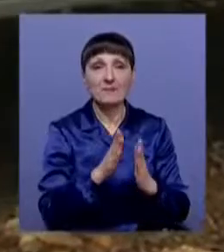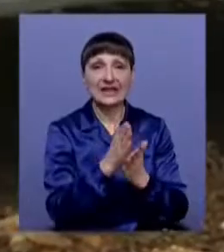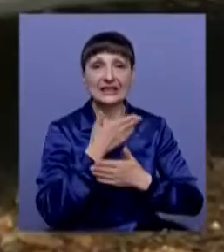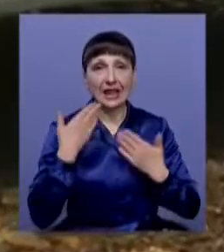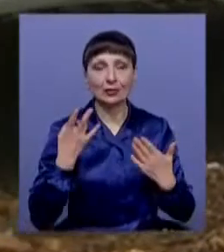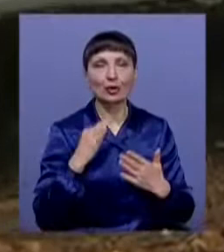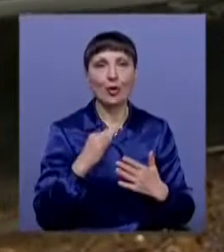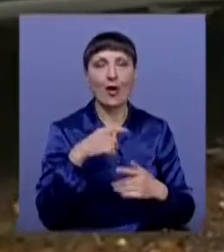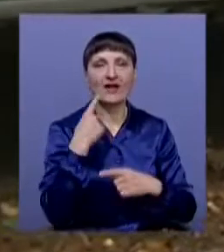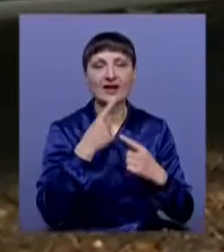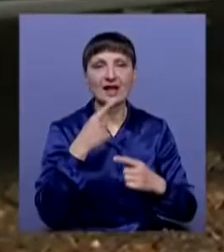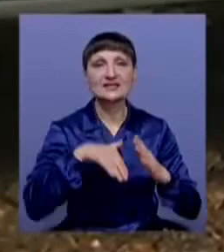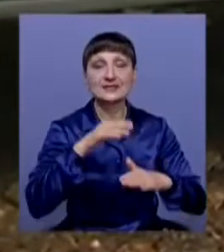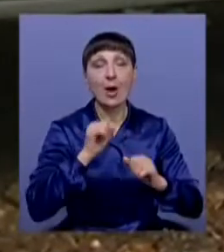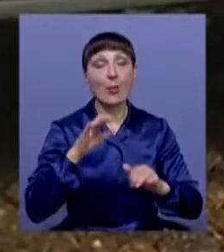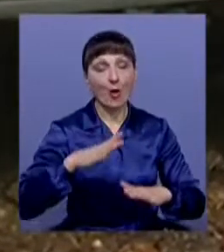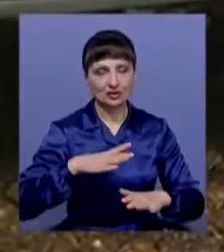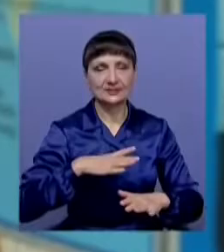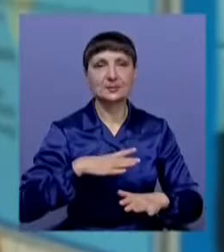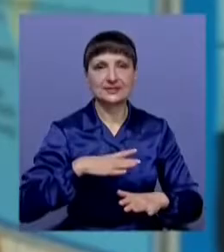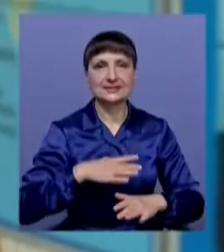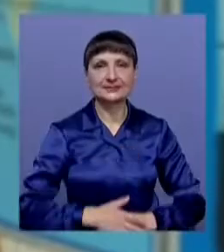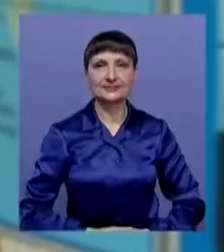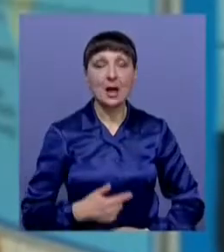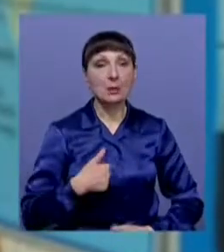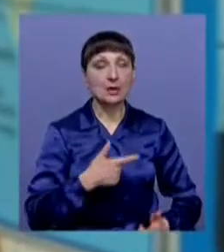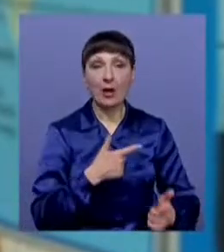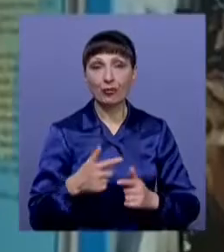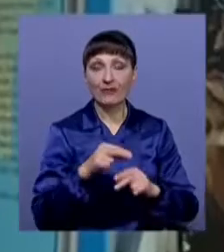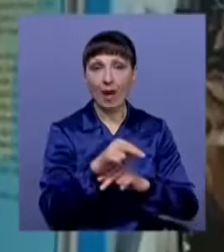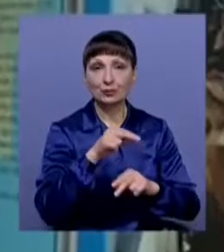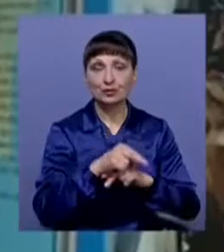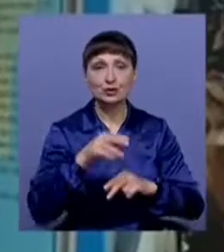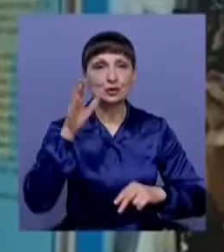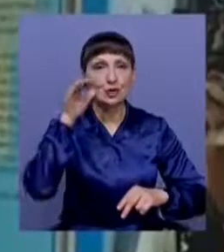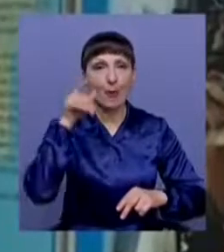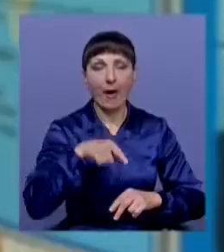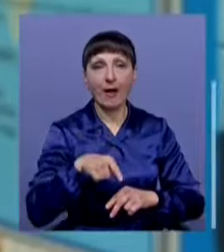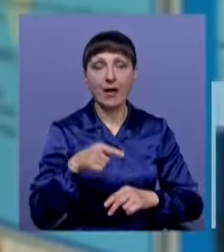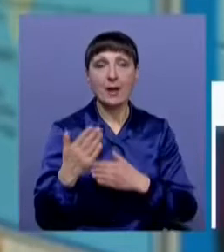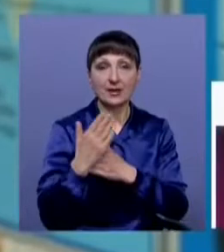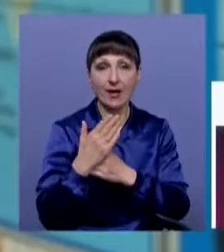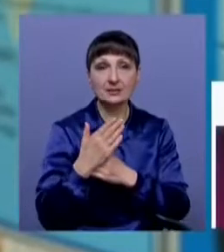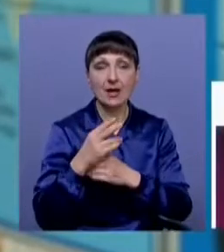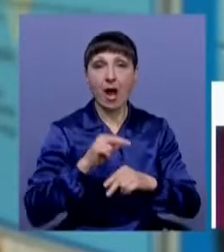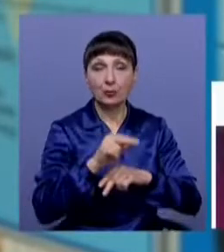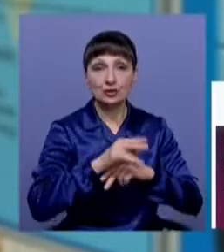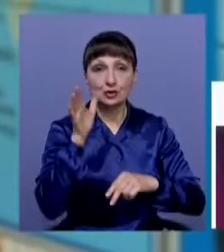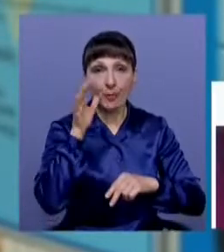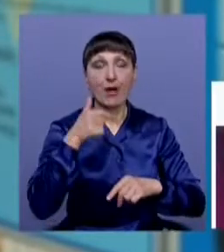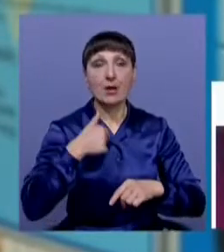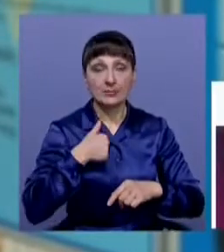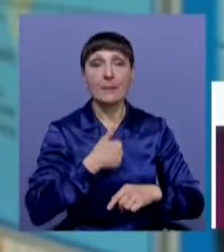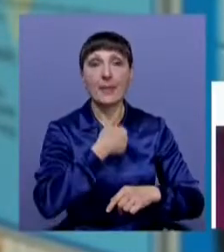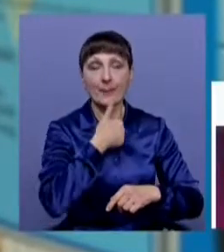по заверениям специалистов, такую возможность исключать не стоит. Мы готовы обучить служебных собак. Дадут указания, что обучить собак. У